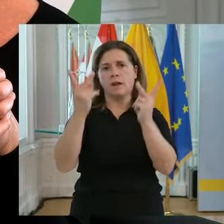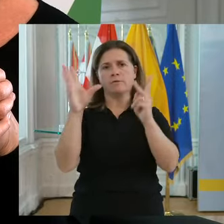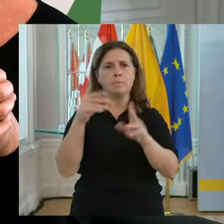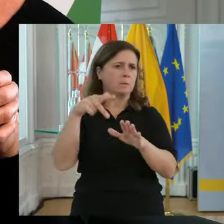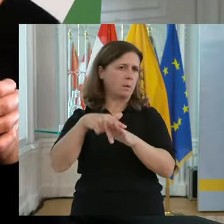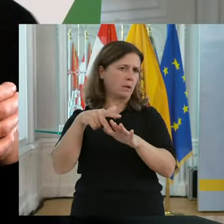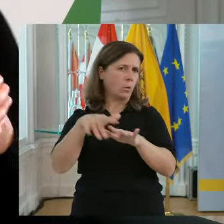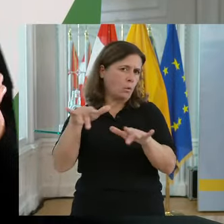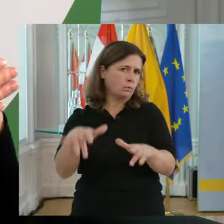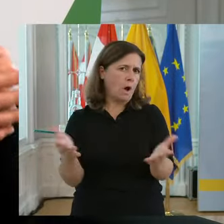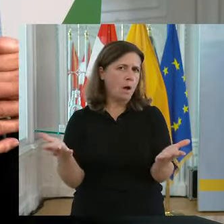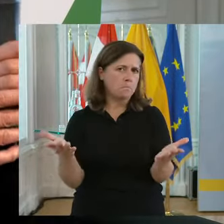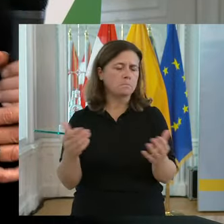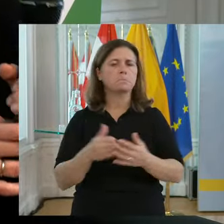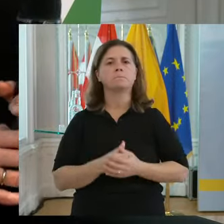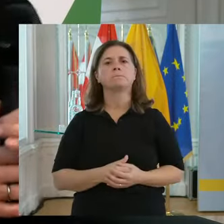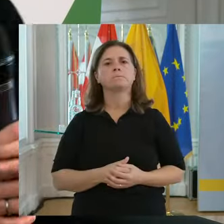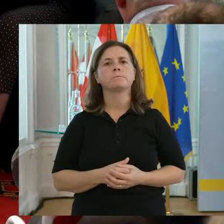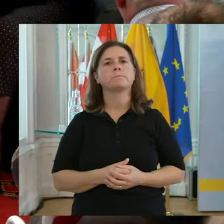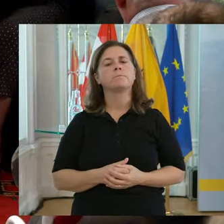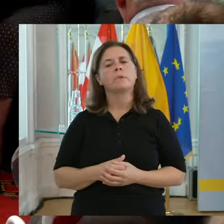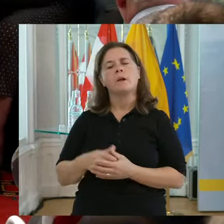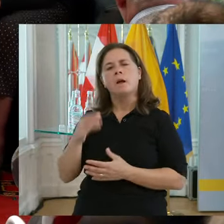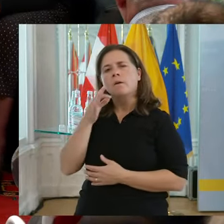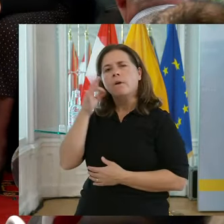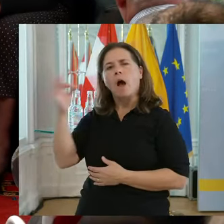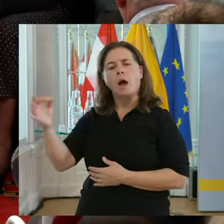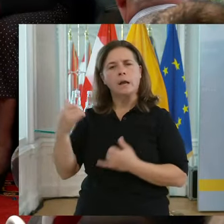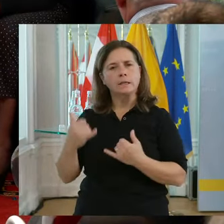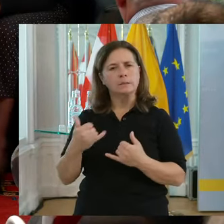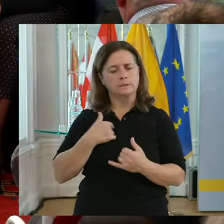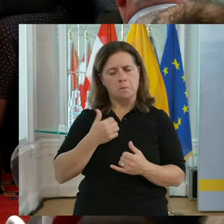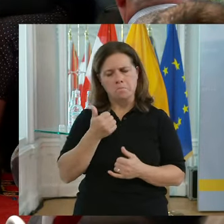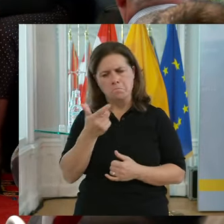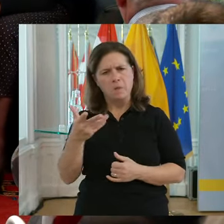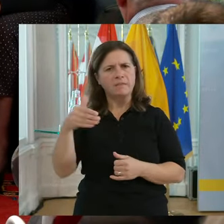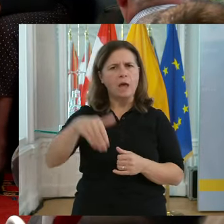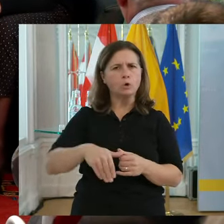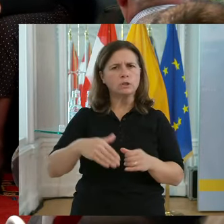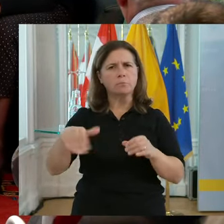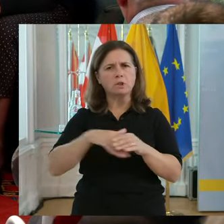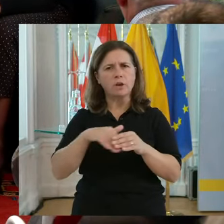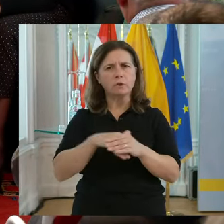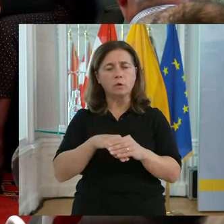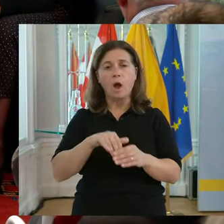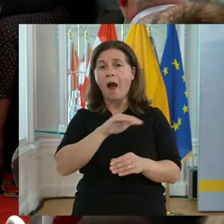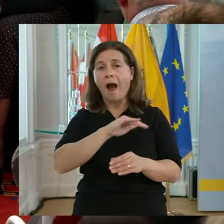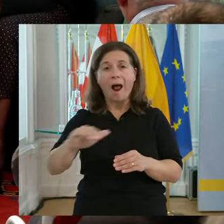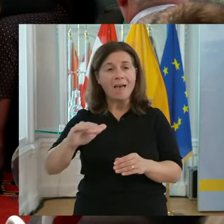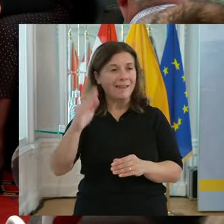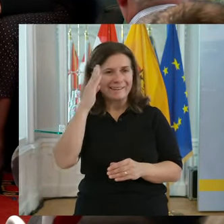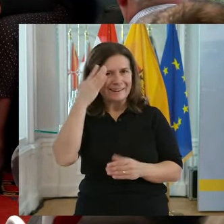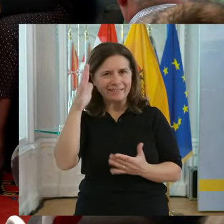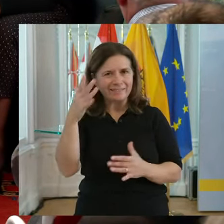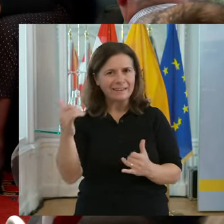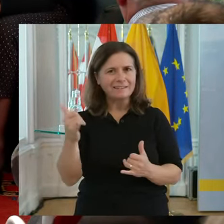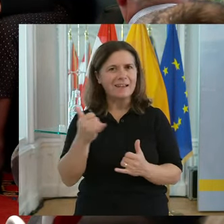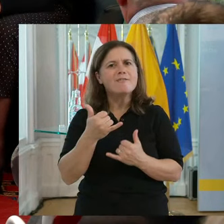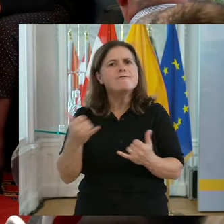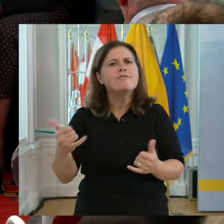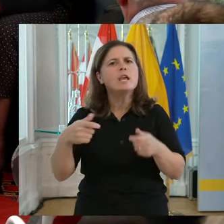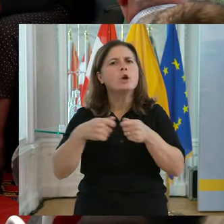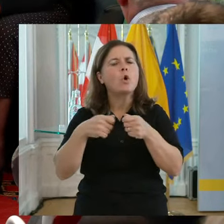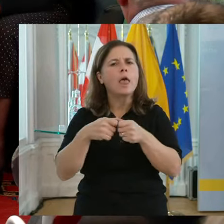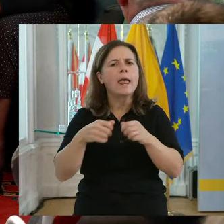haben. Jetzt kann ich mir vorstellen, bei einem Standort mit mehreren tausend Beschäftigten, da können nicht alle einander kennen. Wie gehen denn die Kolleginnen und